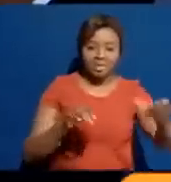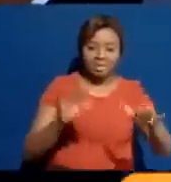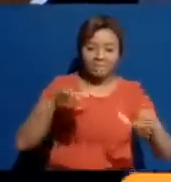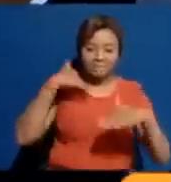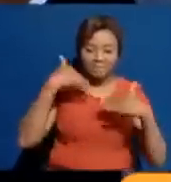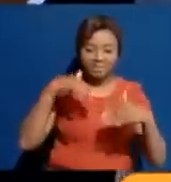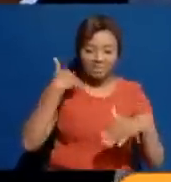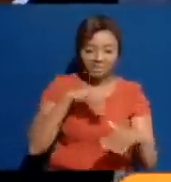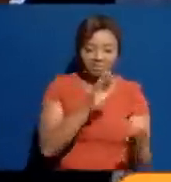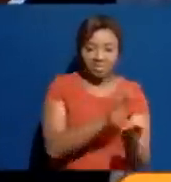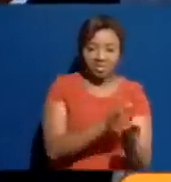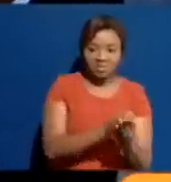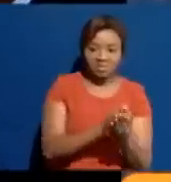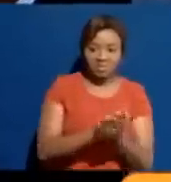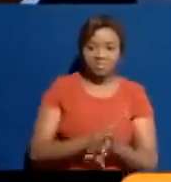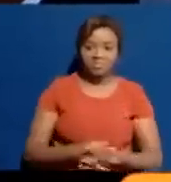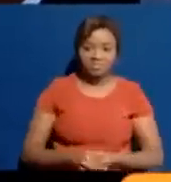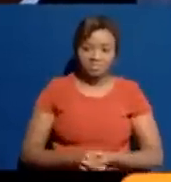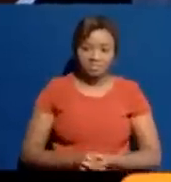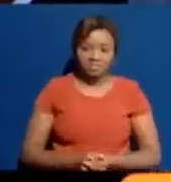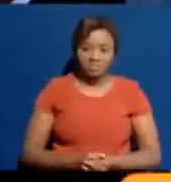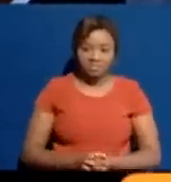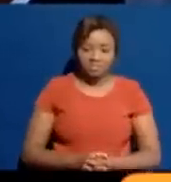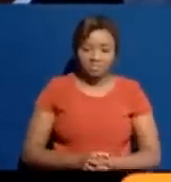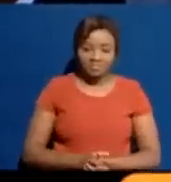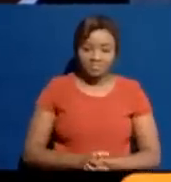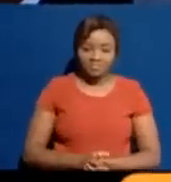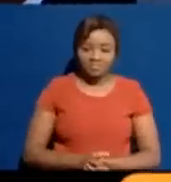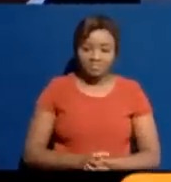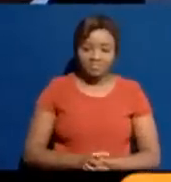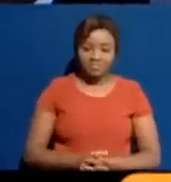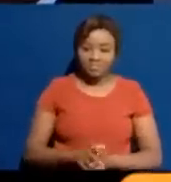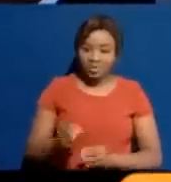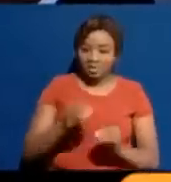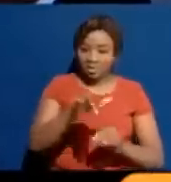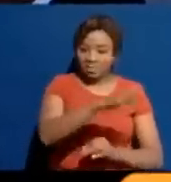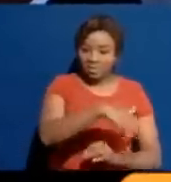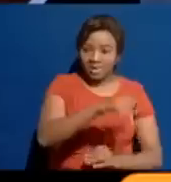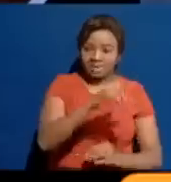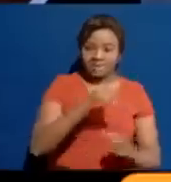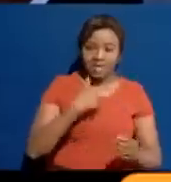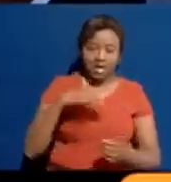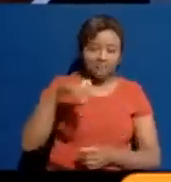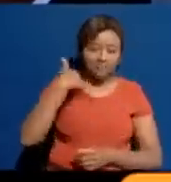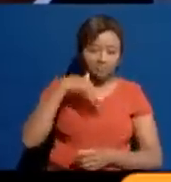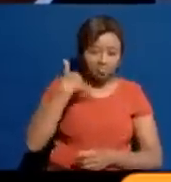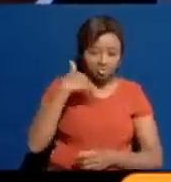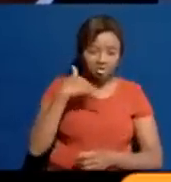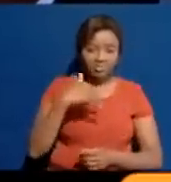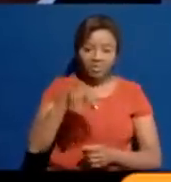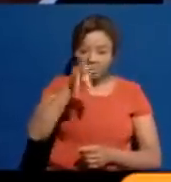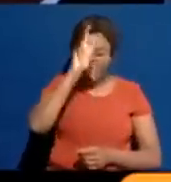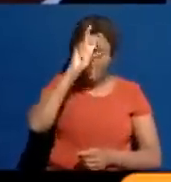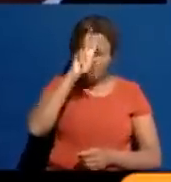pia wakaweza kuingia upande ule, pahali kuna kuanga buzi. Buzi zikaibiwa mingi